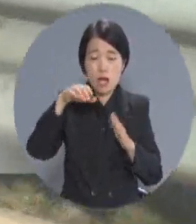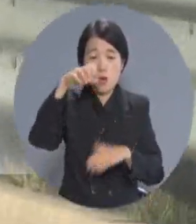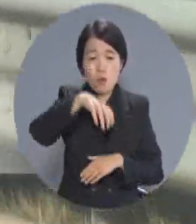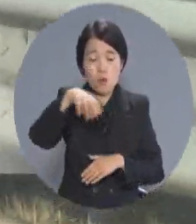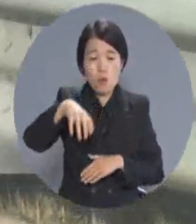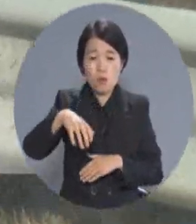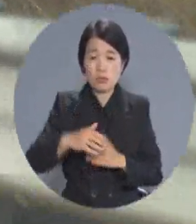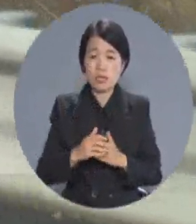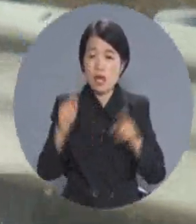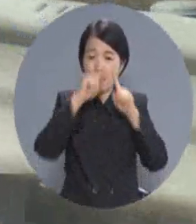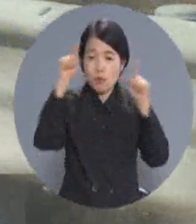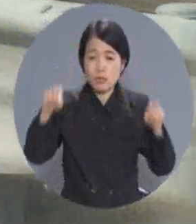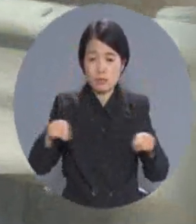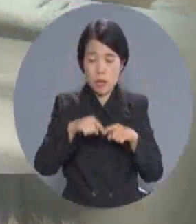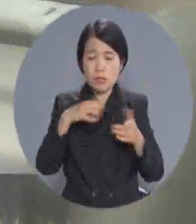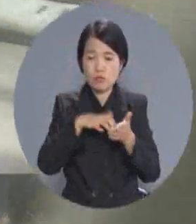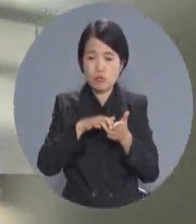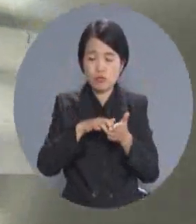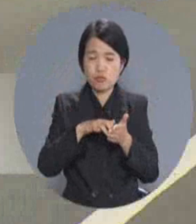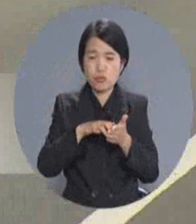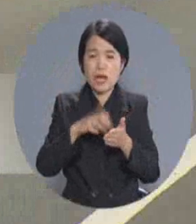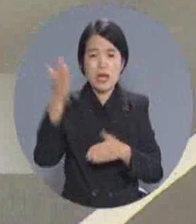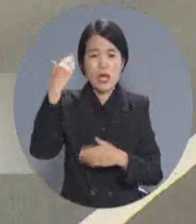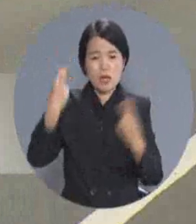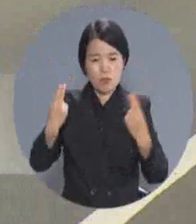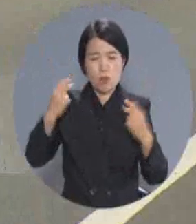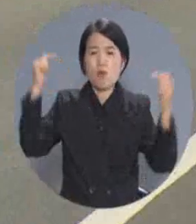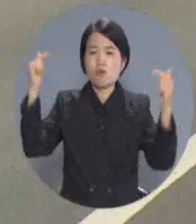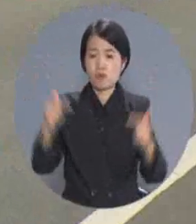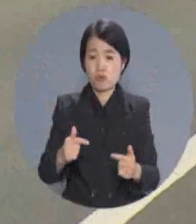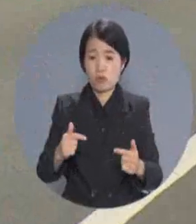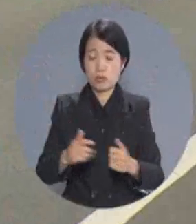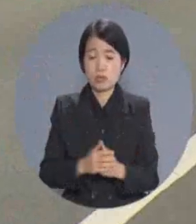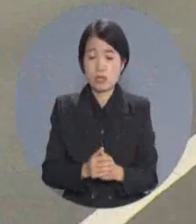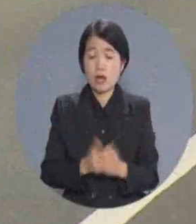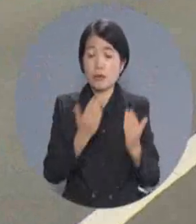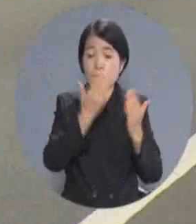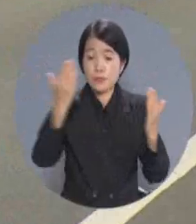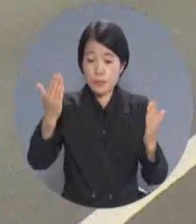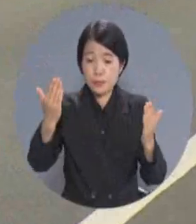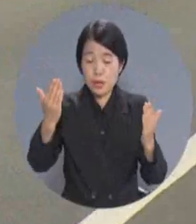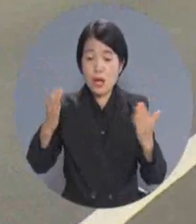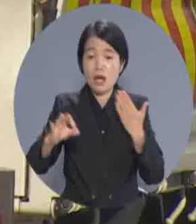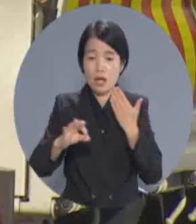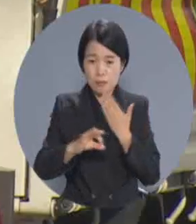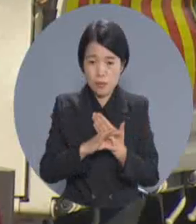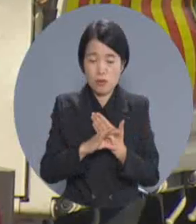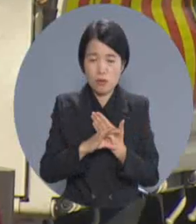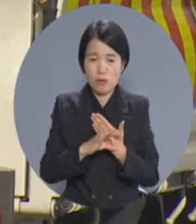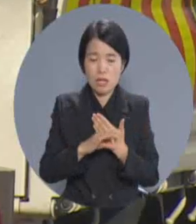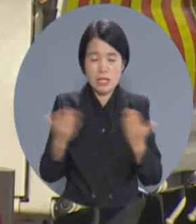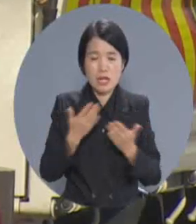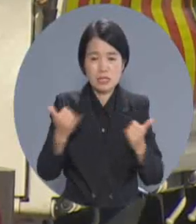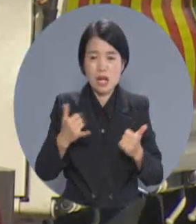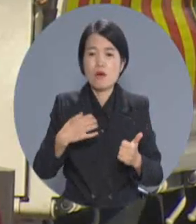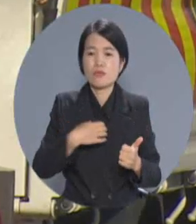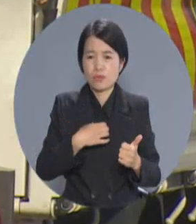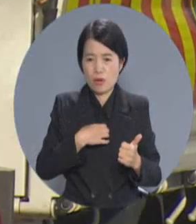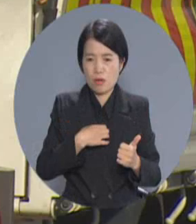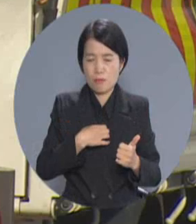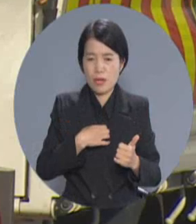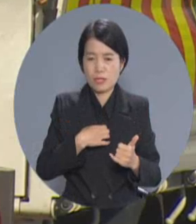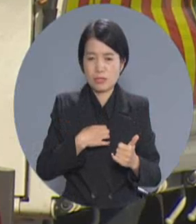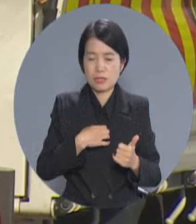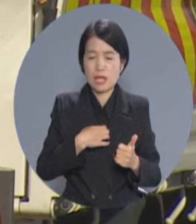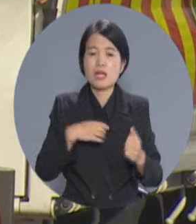등을 알리는 표지판 설치 개수를 오히려 예전보다 줄였습니다. 여러 개의 표지판을 설치하는 과정에서 작업자들이 위험해질 수